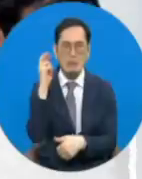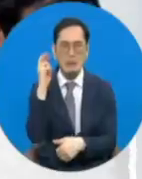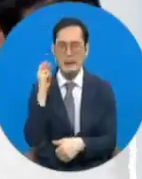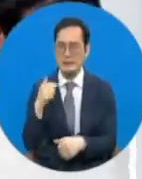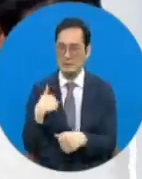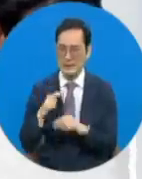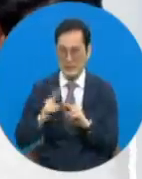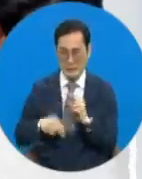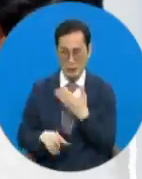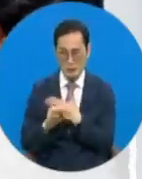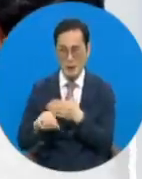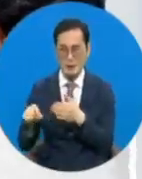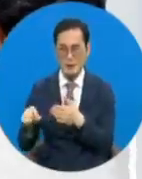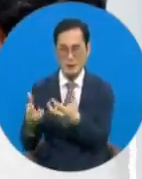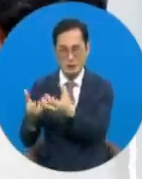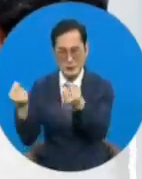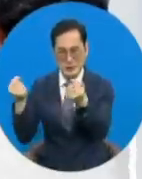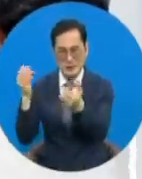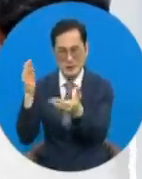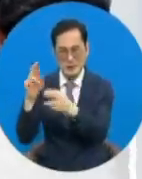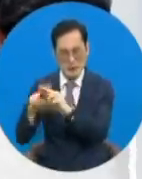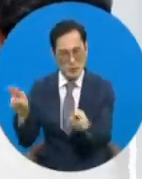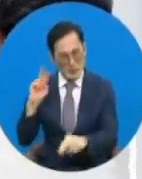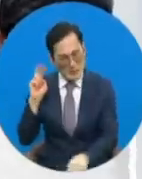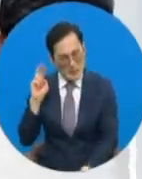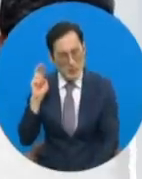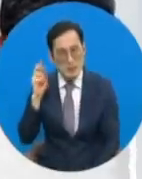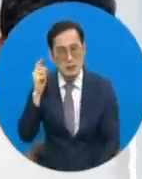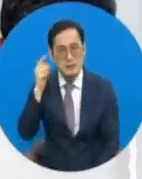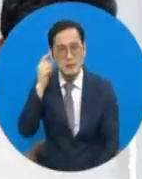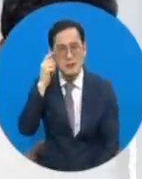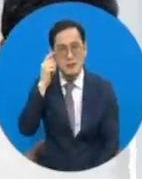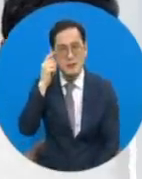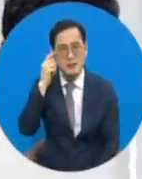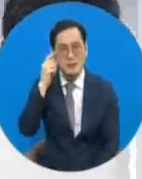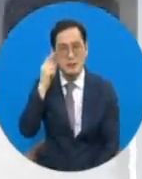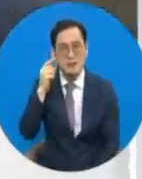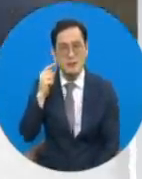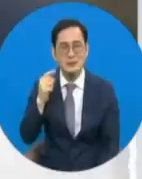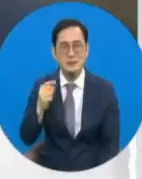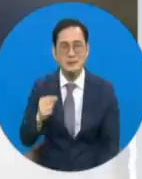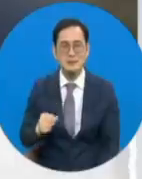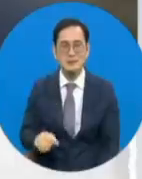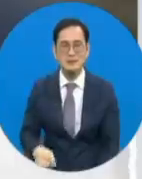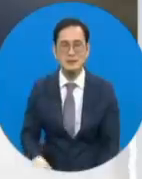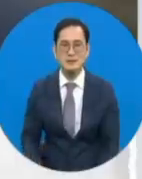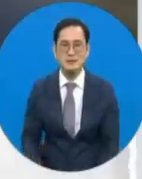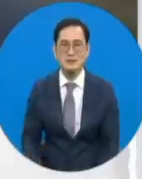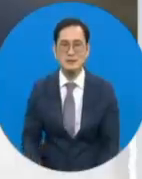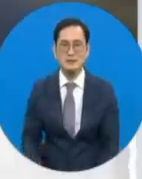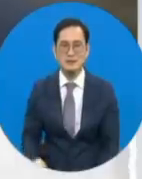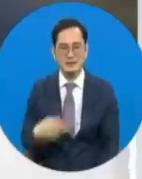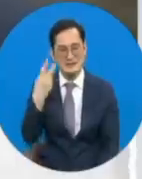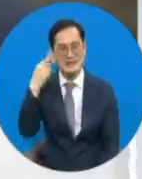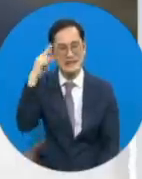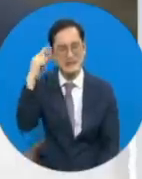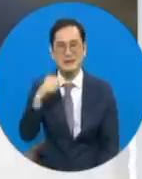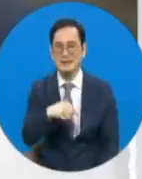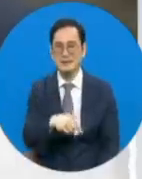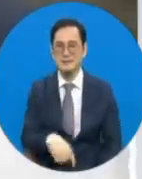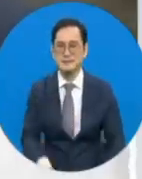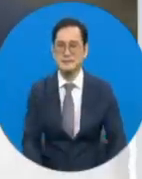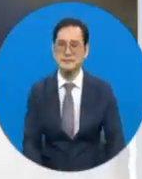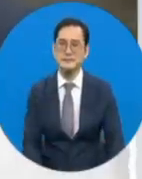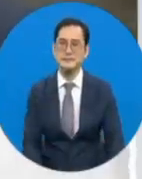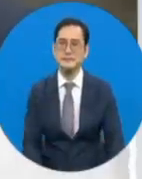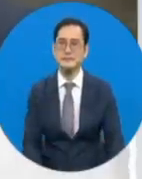이렇게 가는 것이 과연 맞은가. 아, 대통령한테 면담이 처음은 대통령이 면담 받아주겠습니까? 알면서도 어떻게 보면